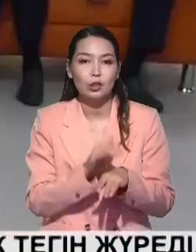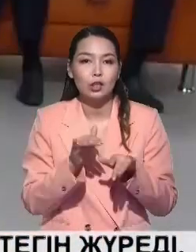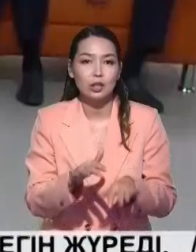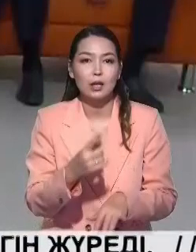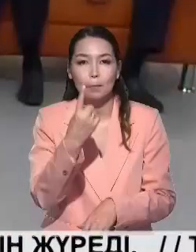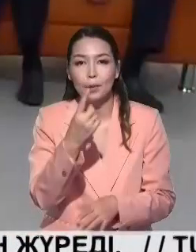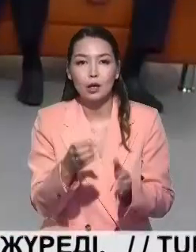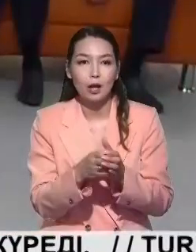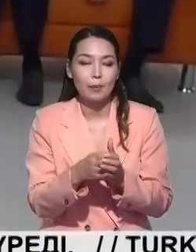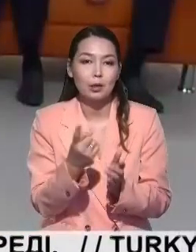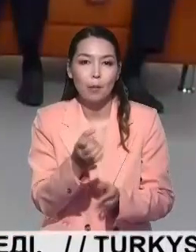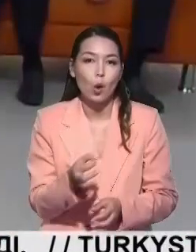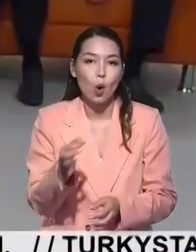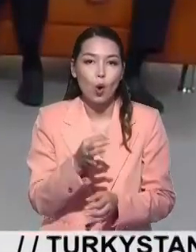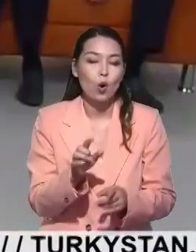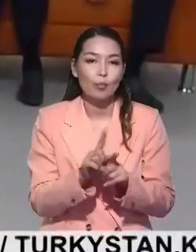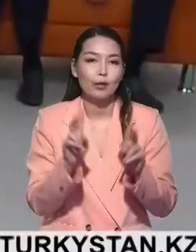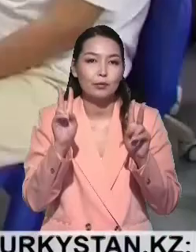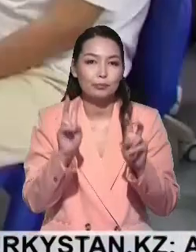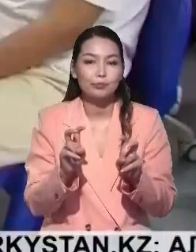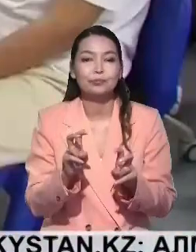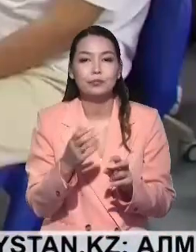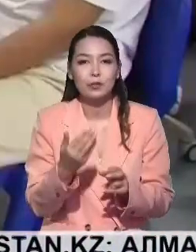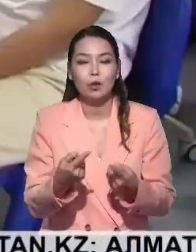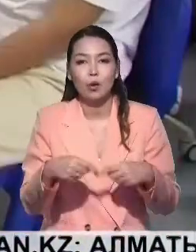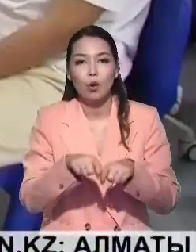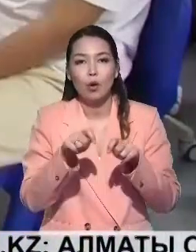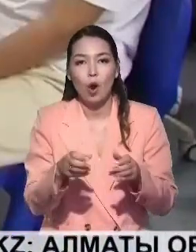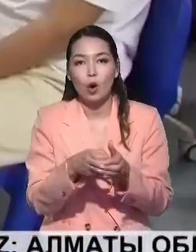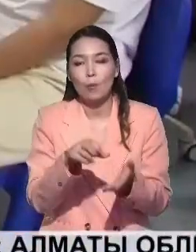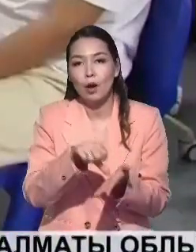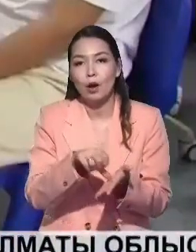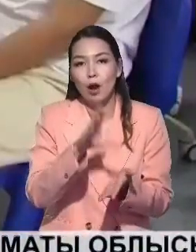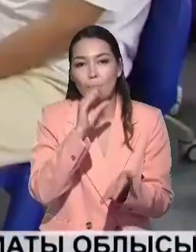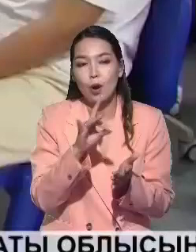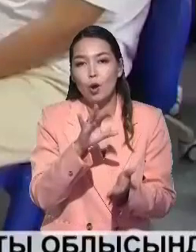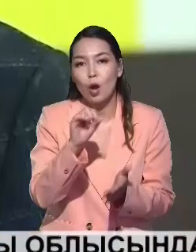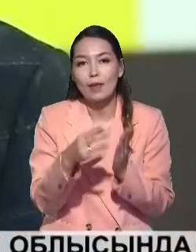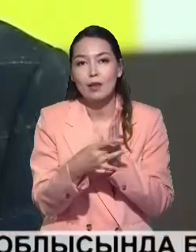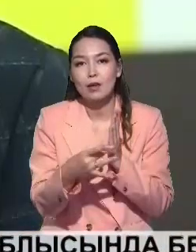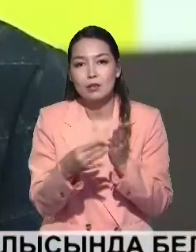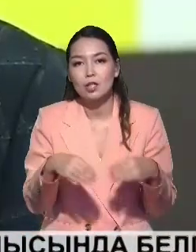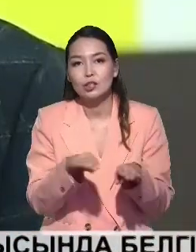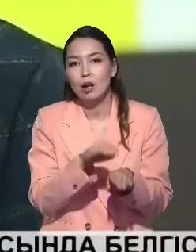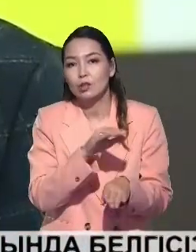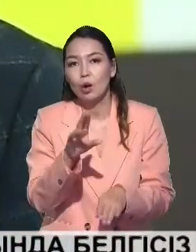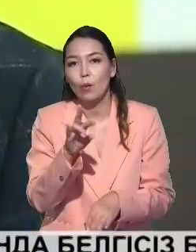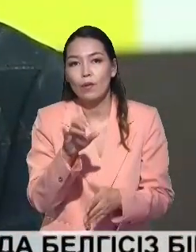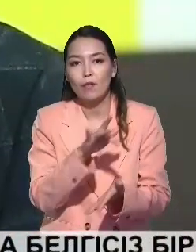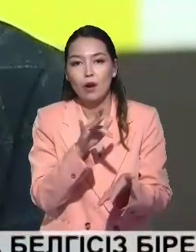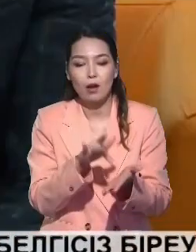бір команда, бір облыс қағидаты бойынша құрылған командалар қатысады. Ал Роад эстафетасының жабылу салтанаты Қонаев